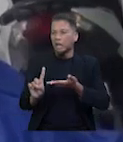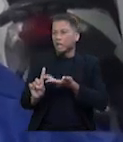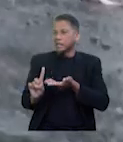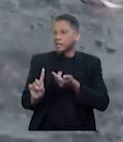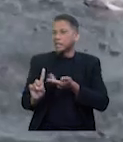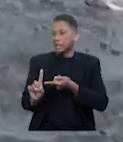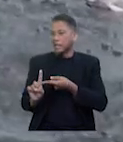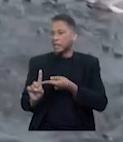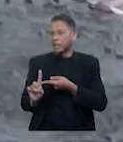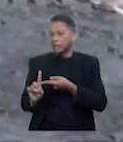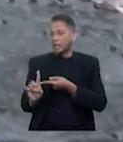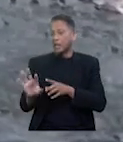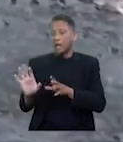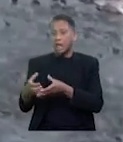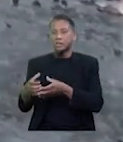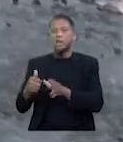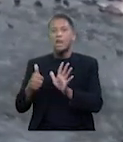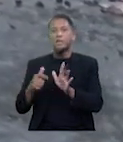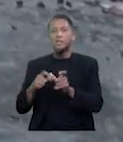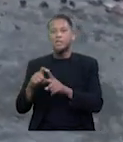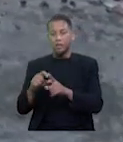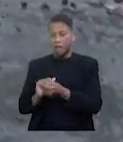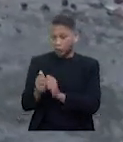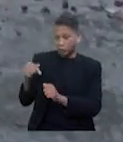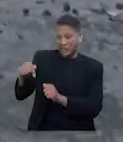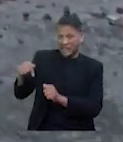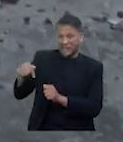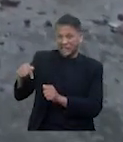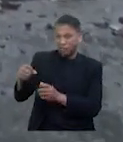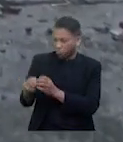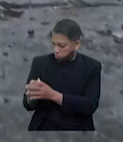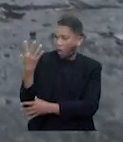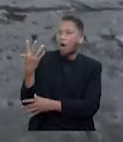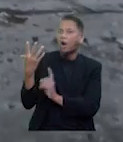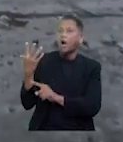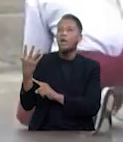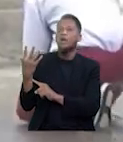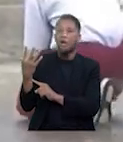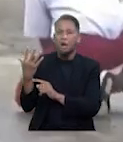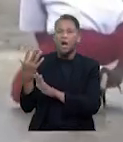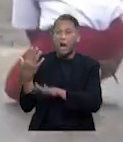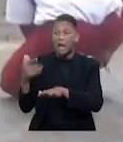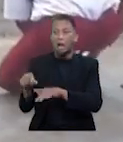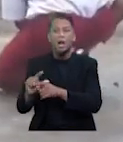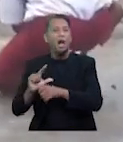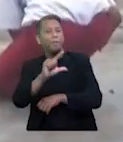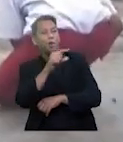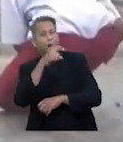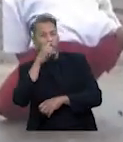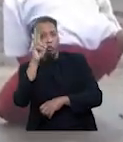ini terungkap akhir bulan Januari lalu setelah korban melaporkan kepada orang tuanya. Mendapat laporan dari korban, orang tua korban mengadu ke pihak